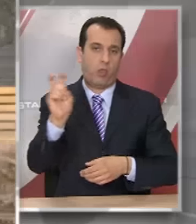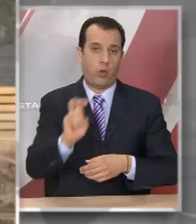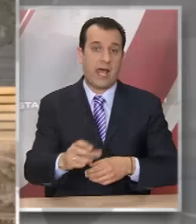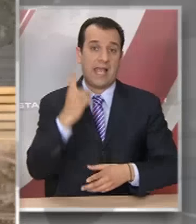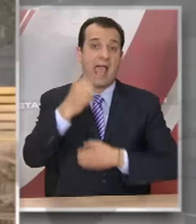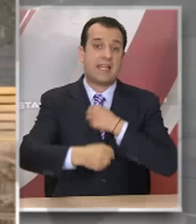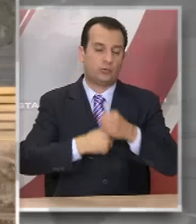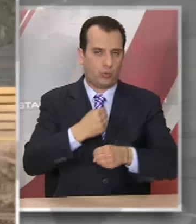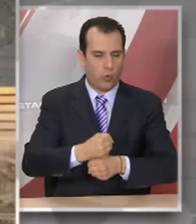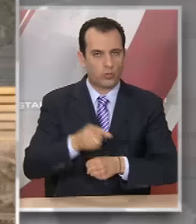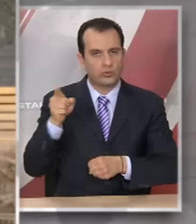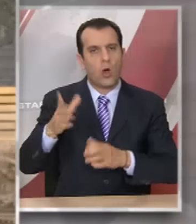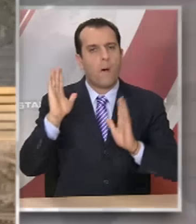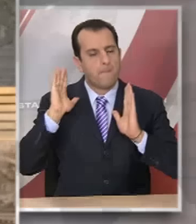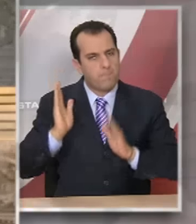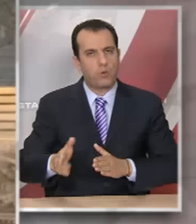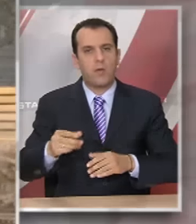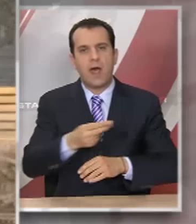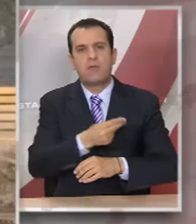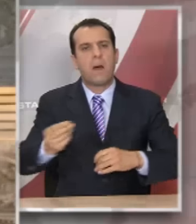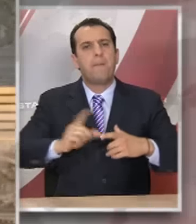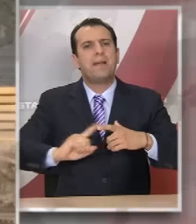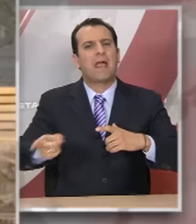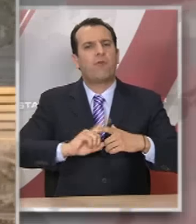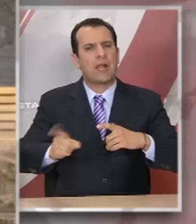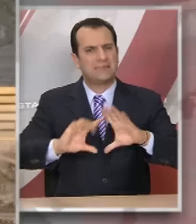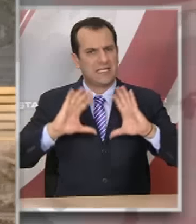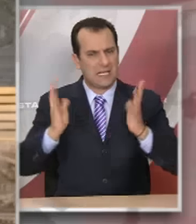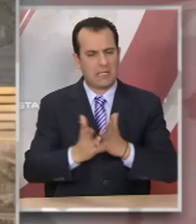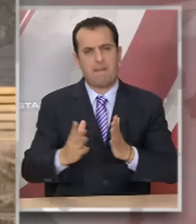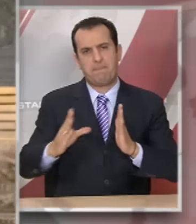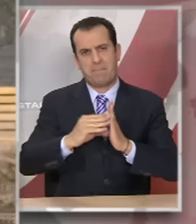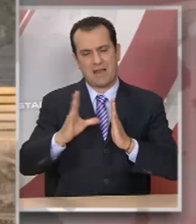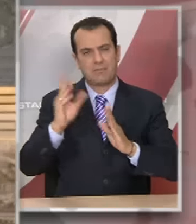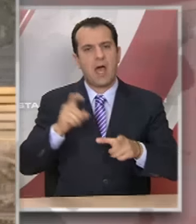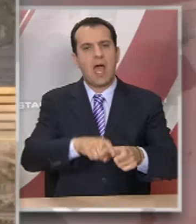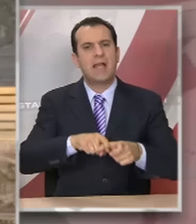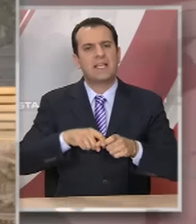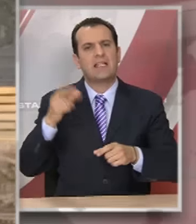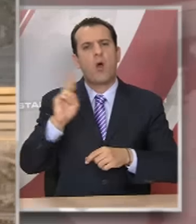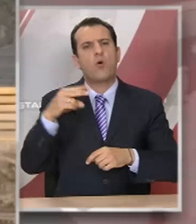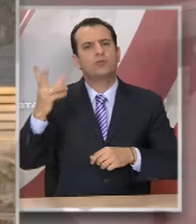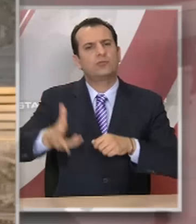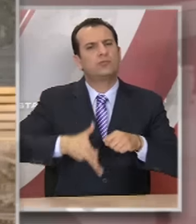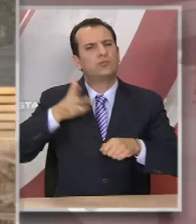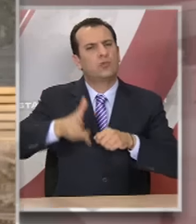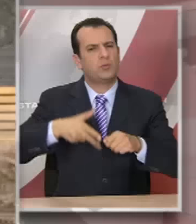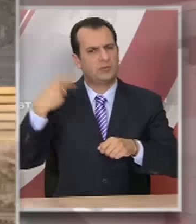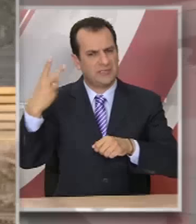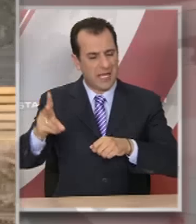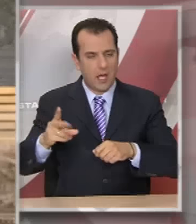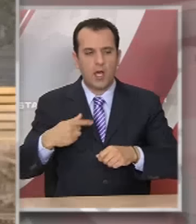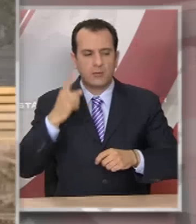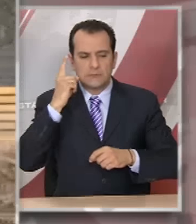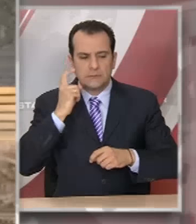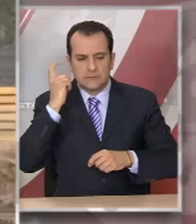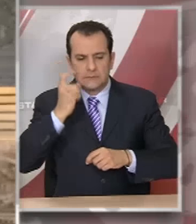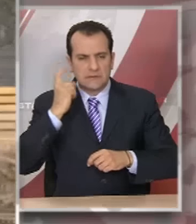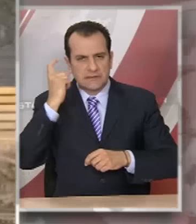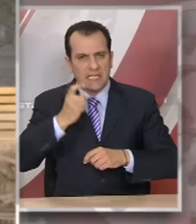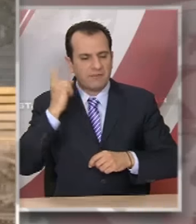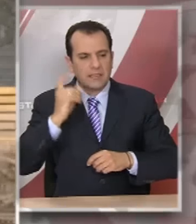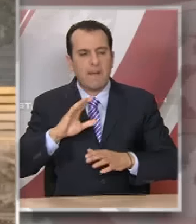χρόνο. Υπάρχουν περιθώρια και στον τομέα των μεταφορών. Για παράδειγμα, η εταιρεία Ρωσική Σιδηρόδρομη εξετάζει το